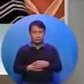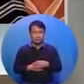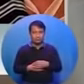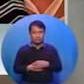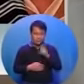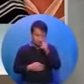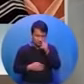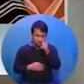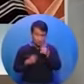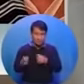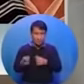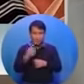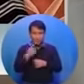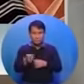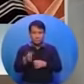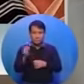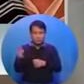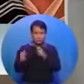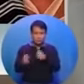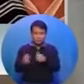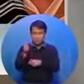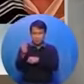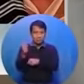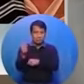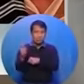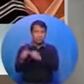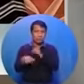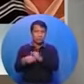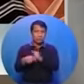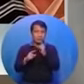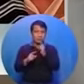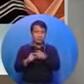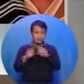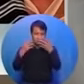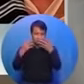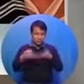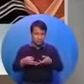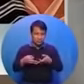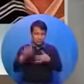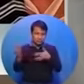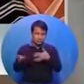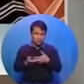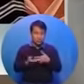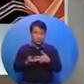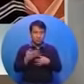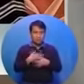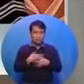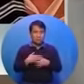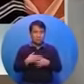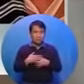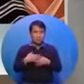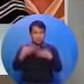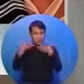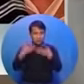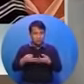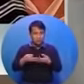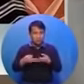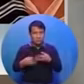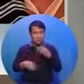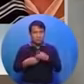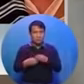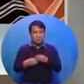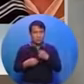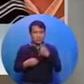So, ma'am, hindi kita masisisi kung kayo po talaga decided na magsasampa ng kaso. So, very decided na po kayo. Yes